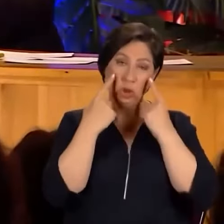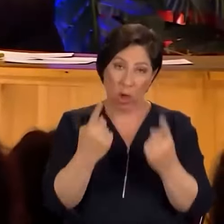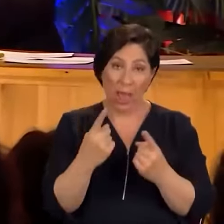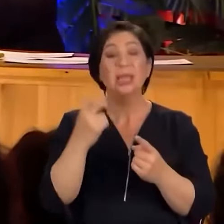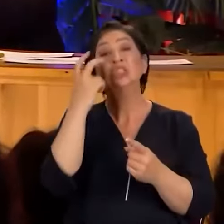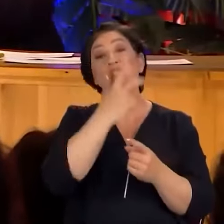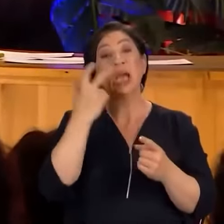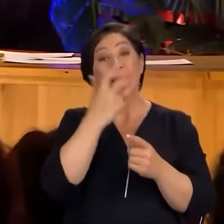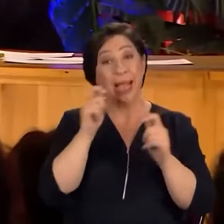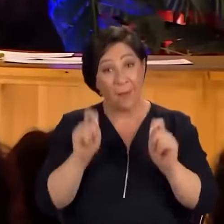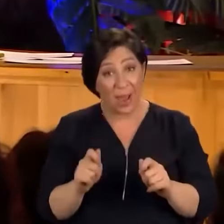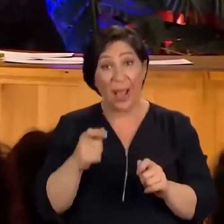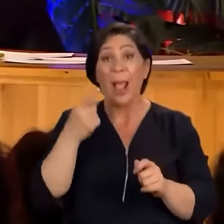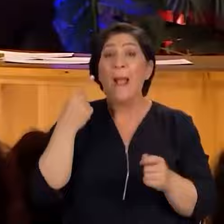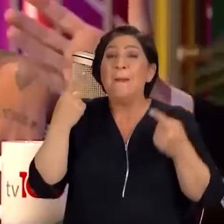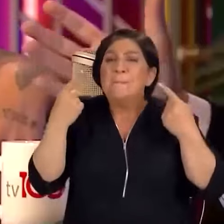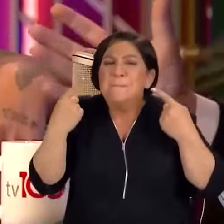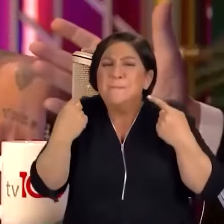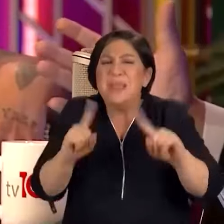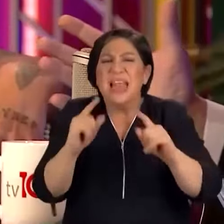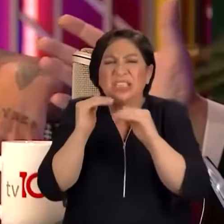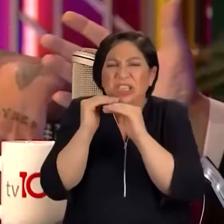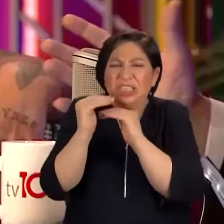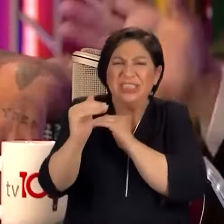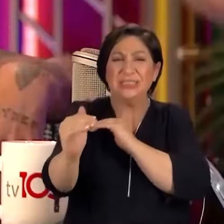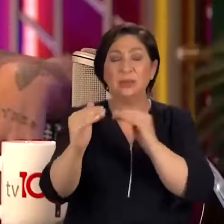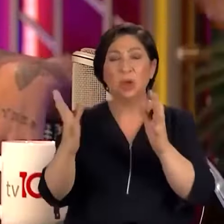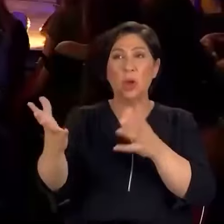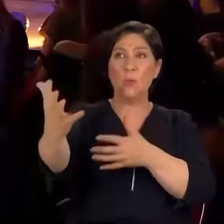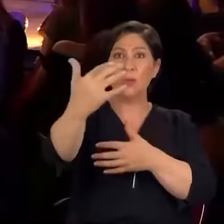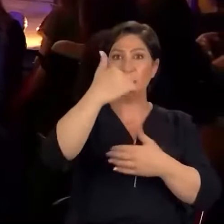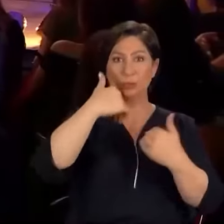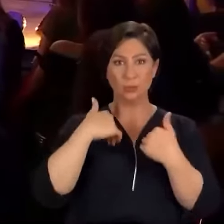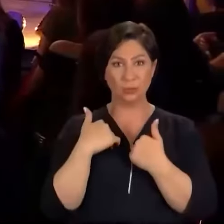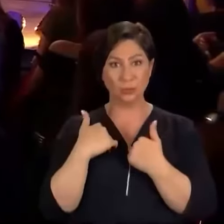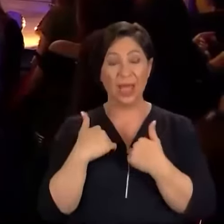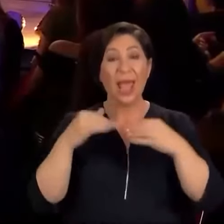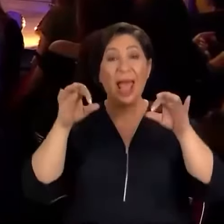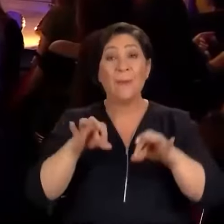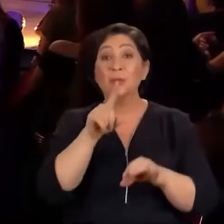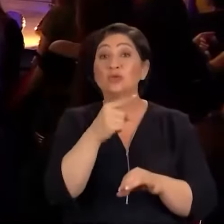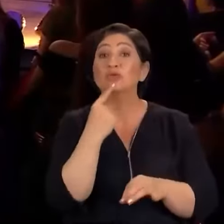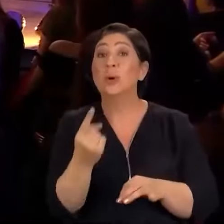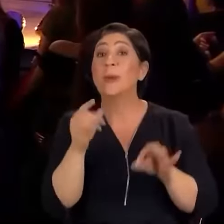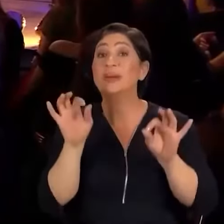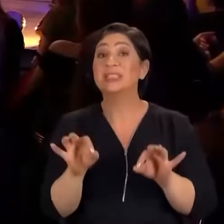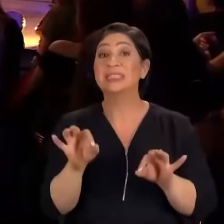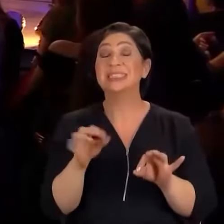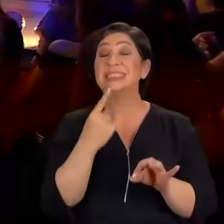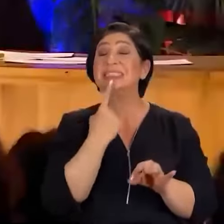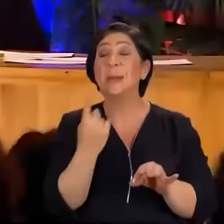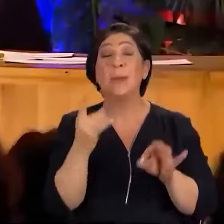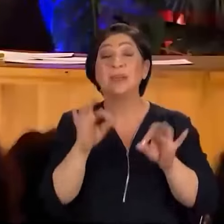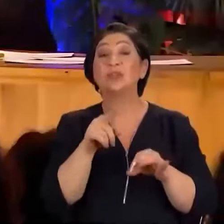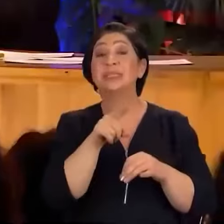sadece şarkı söyleyerek ve şarkı yaparak binlerce kişiyi bir araya topluyorsun. Ve hemen şunu söylemeye başladın. Demeye